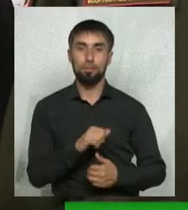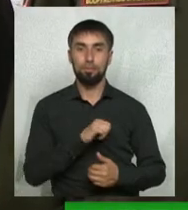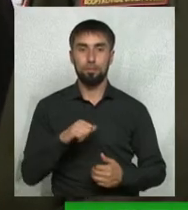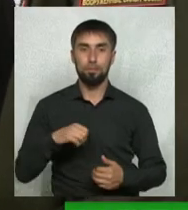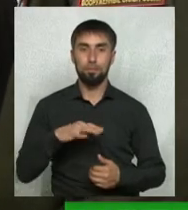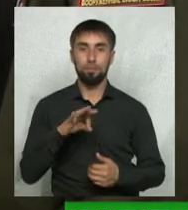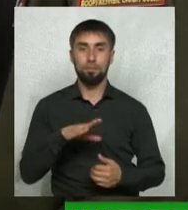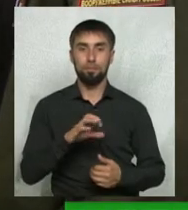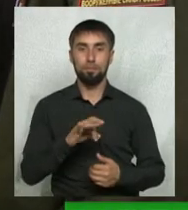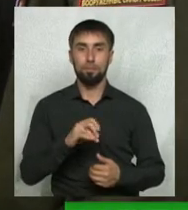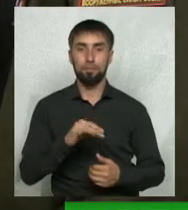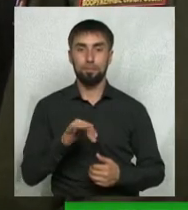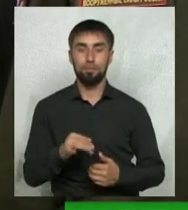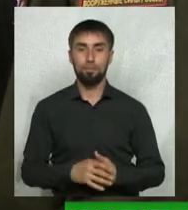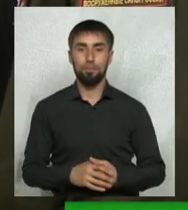самоотверженности,